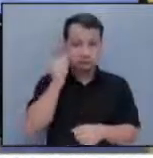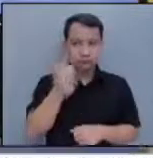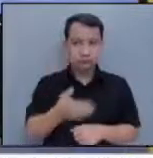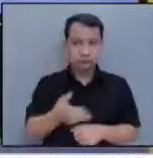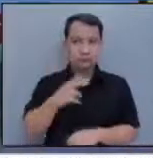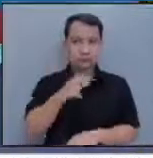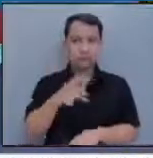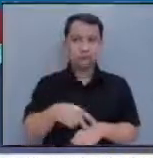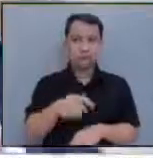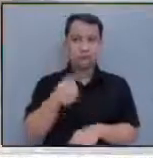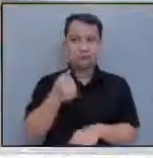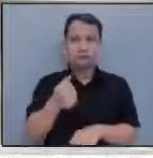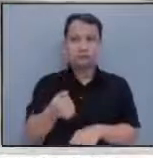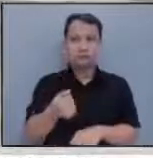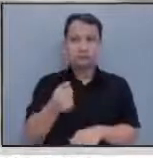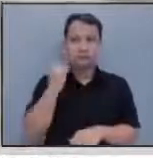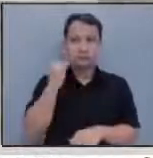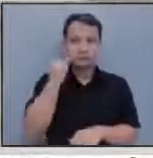John.